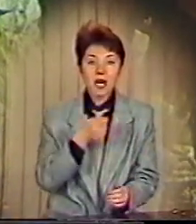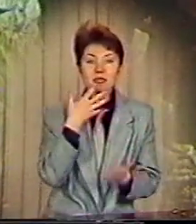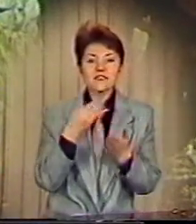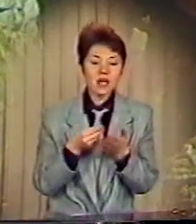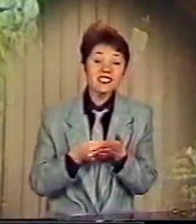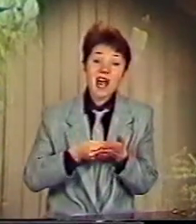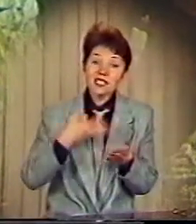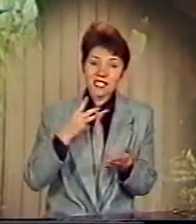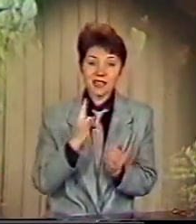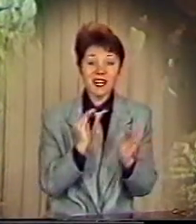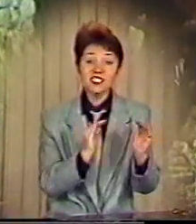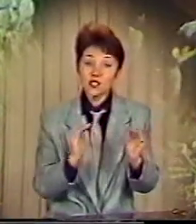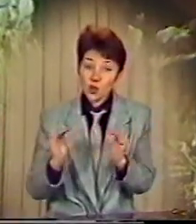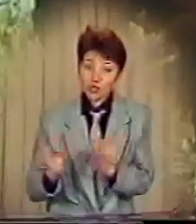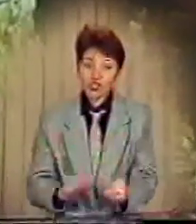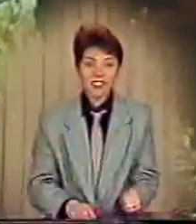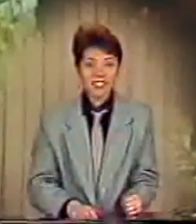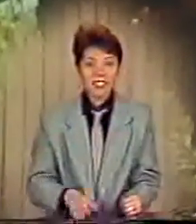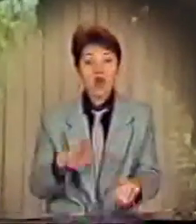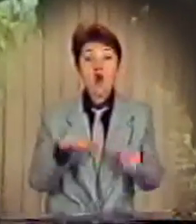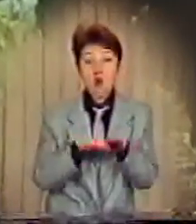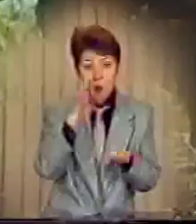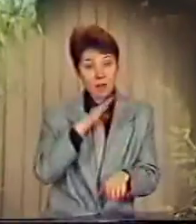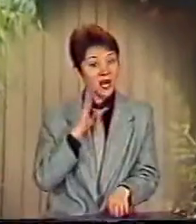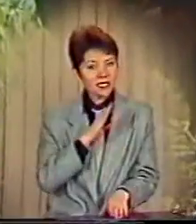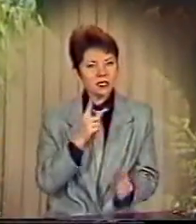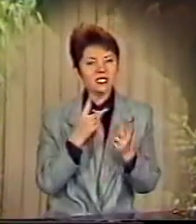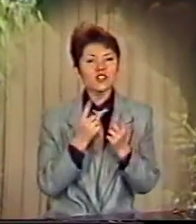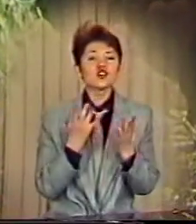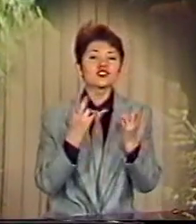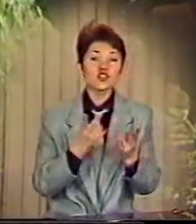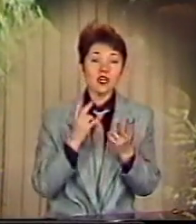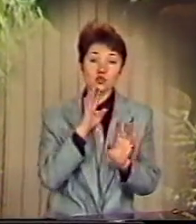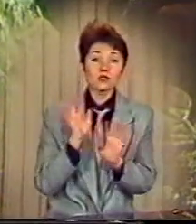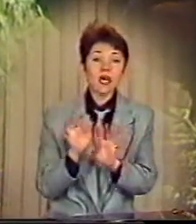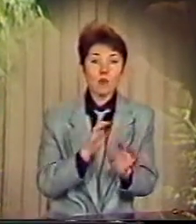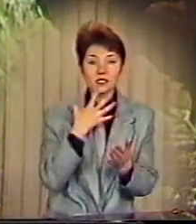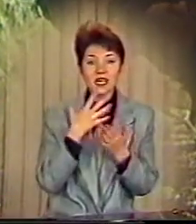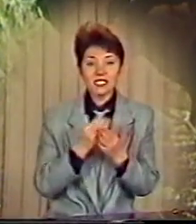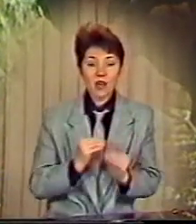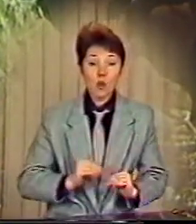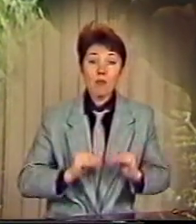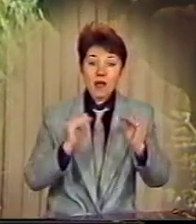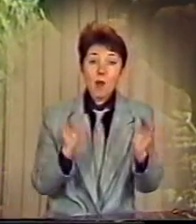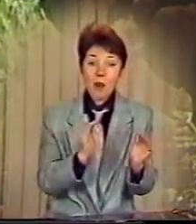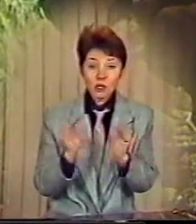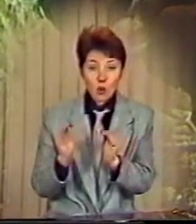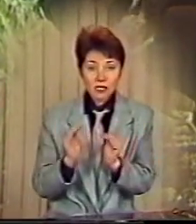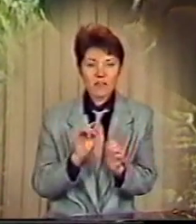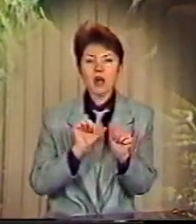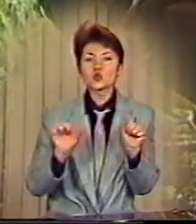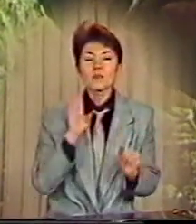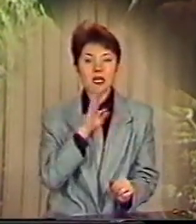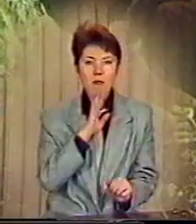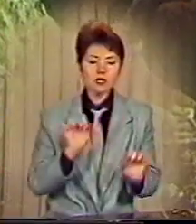своих драгоценных детенышей. Оба родителя с величайшей нежностью заботятся о своем потомстве. Особенно